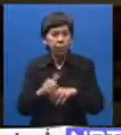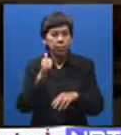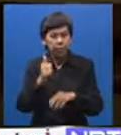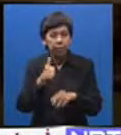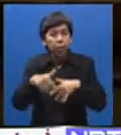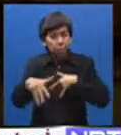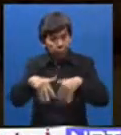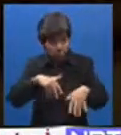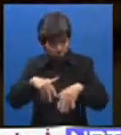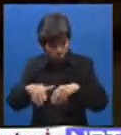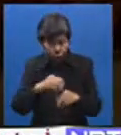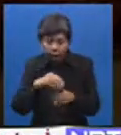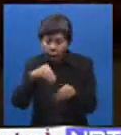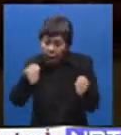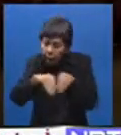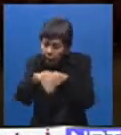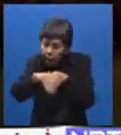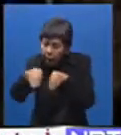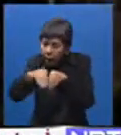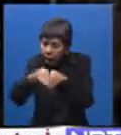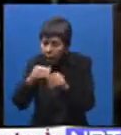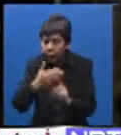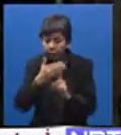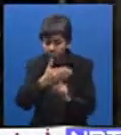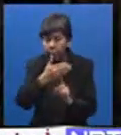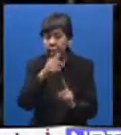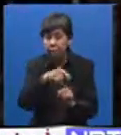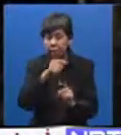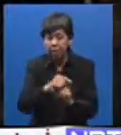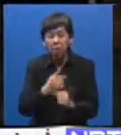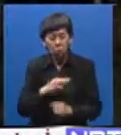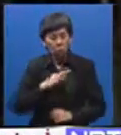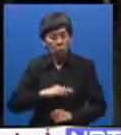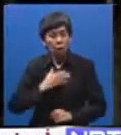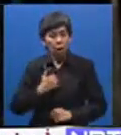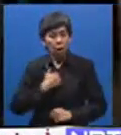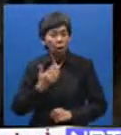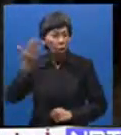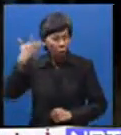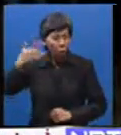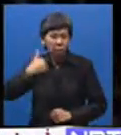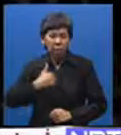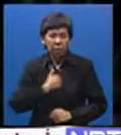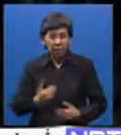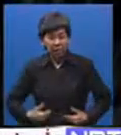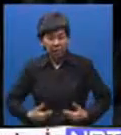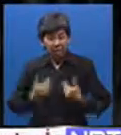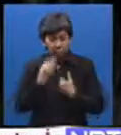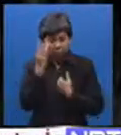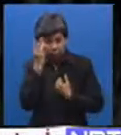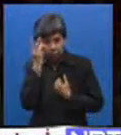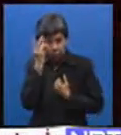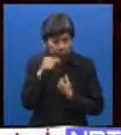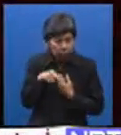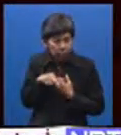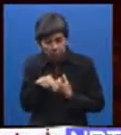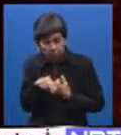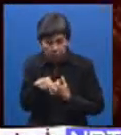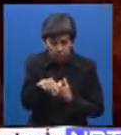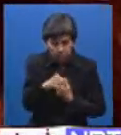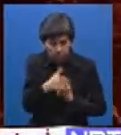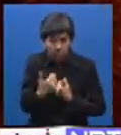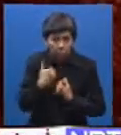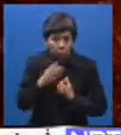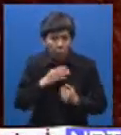ประชาชนที่อยู่ในบริเวณปากซอยพหลโยธินยอมรับว่าที่ผ่านมาต้องใช้ชีวิตบนความเสี่ยงว่าจะเกิดเห